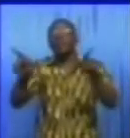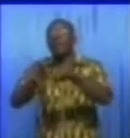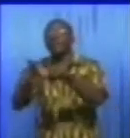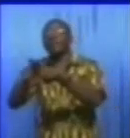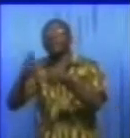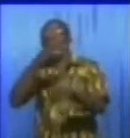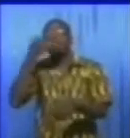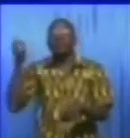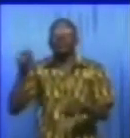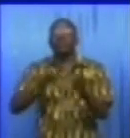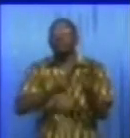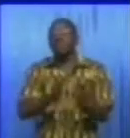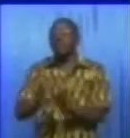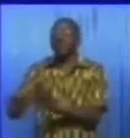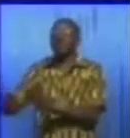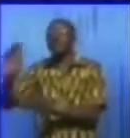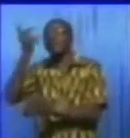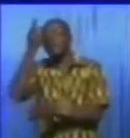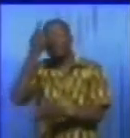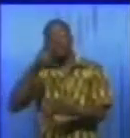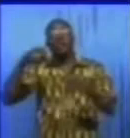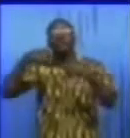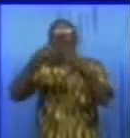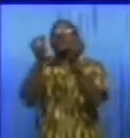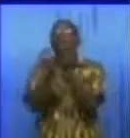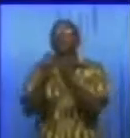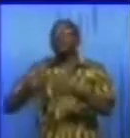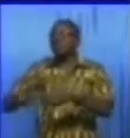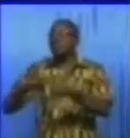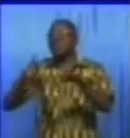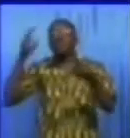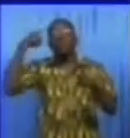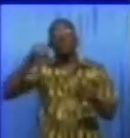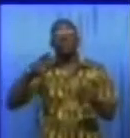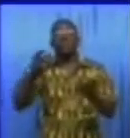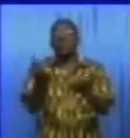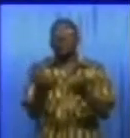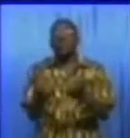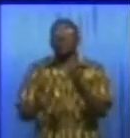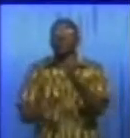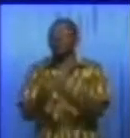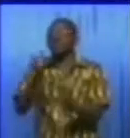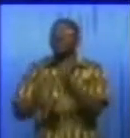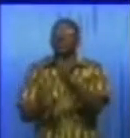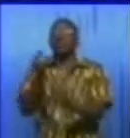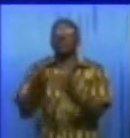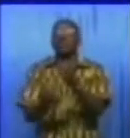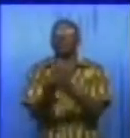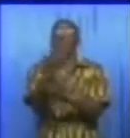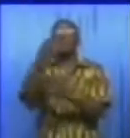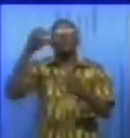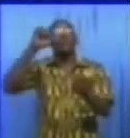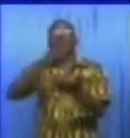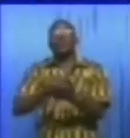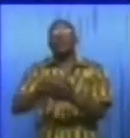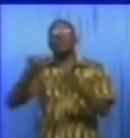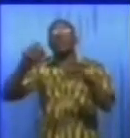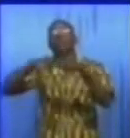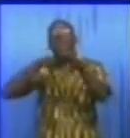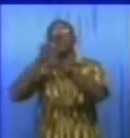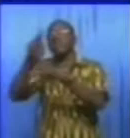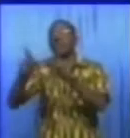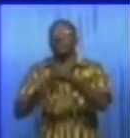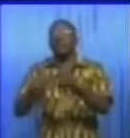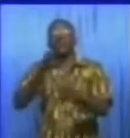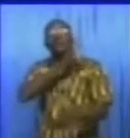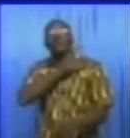mieux planifier donc, les politiques dans les différents secteurs pour tenir compte justement des besoins de plus en plus croissants de cette population. Le chef du